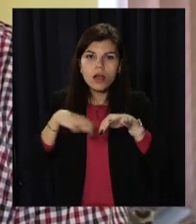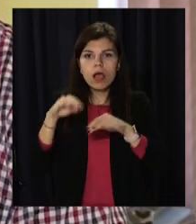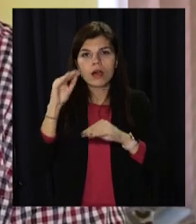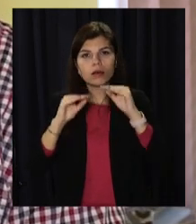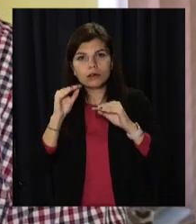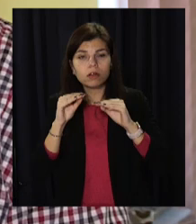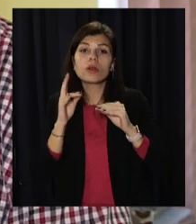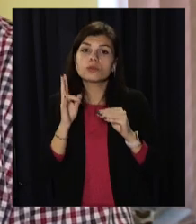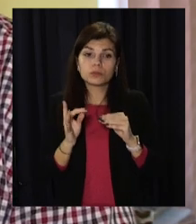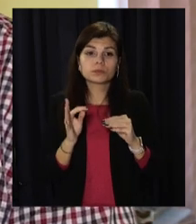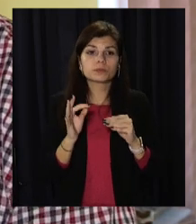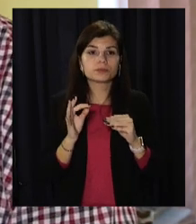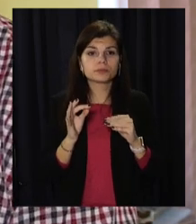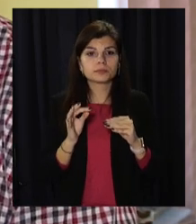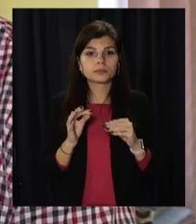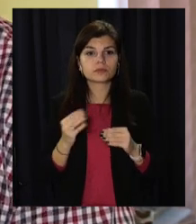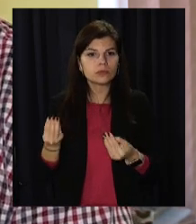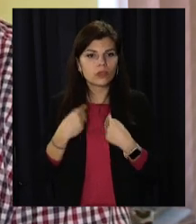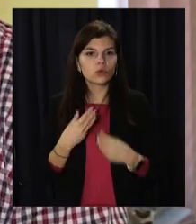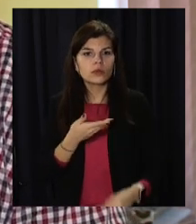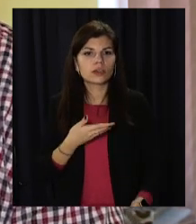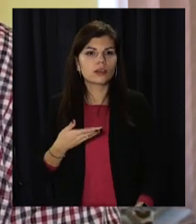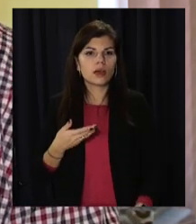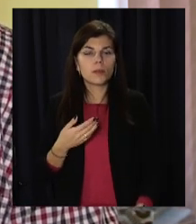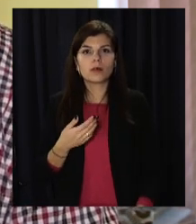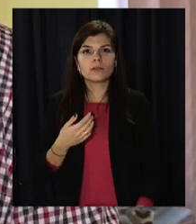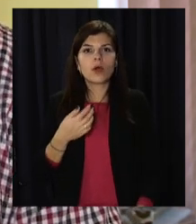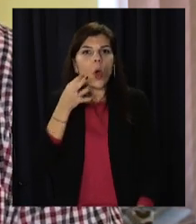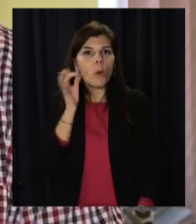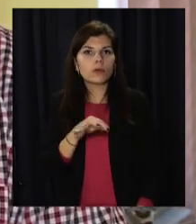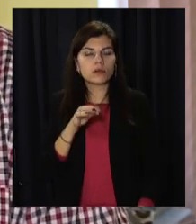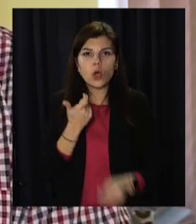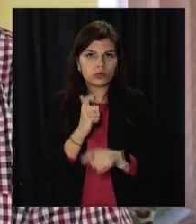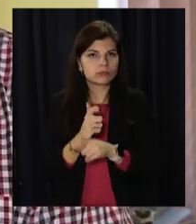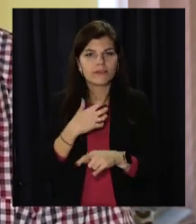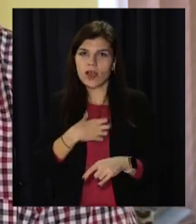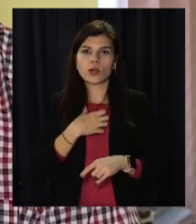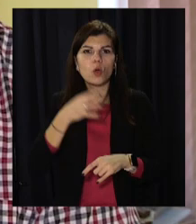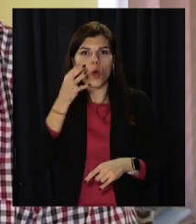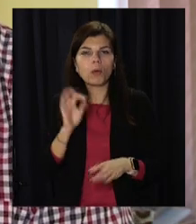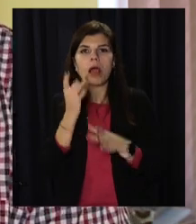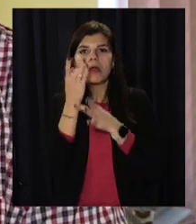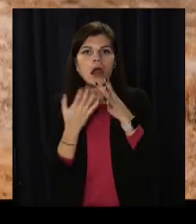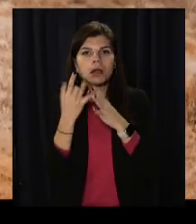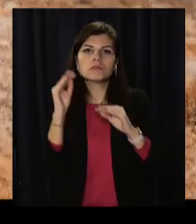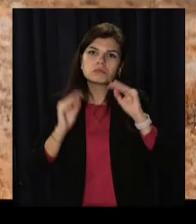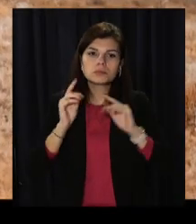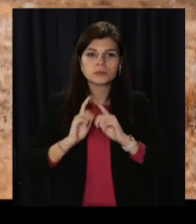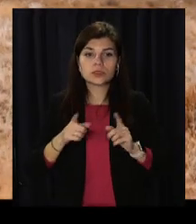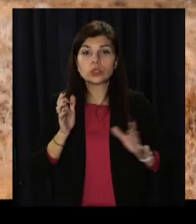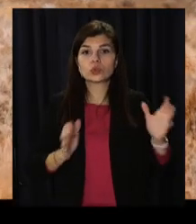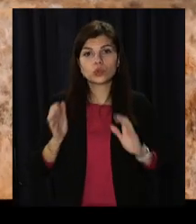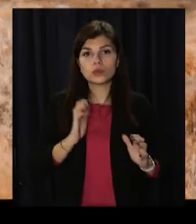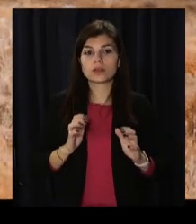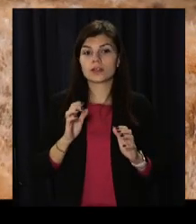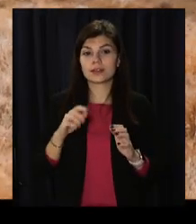ракет, но с другой стороны дает нам неоценимый опыт в создании ракетных комплексов. Студентські